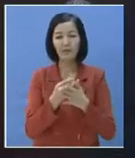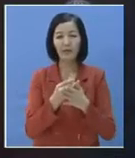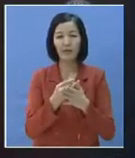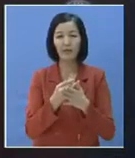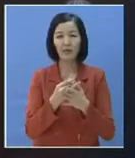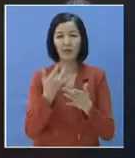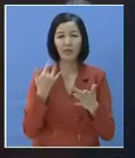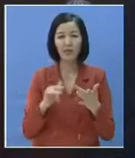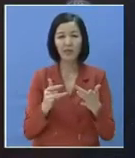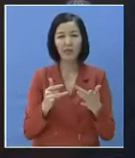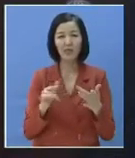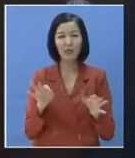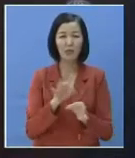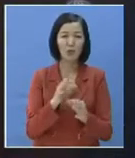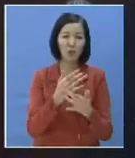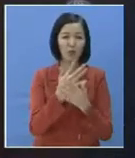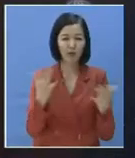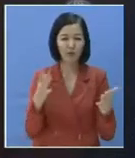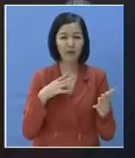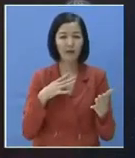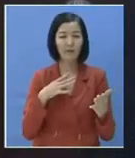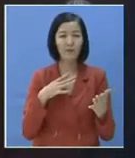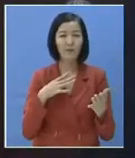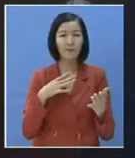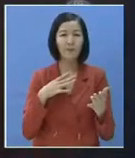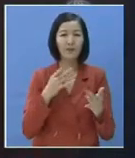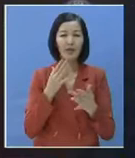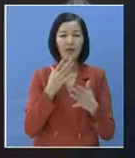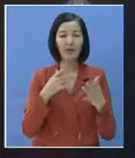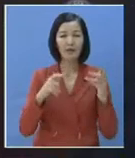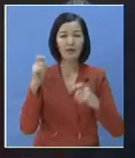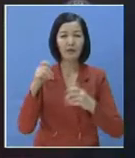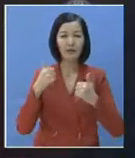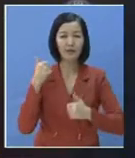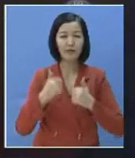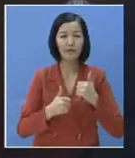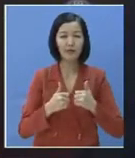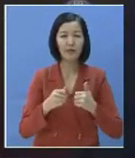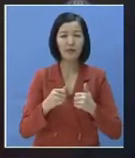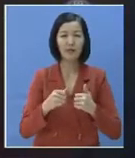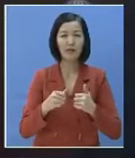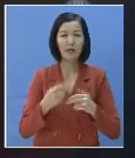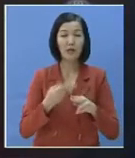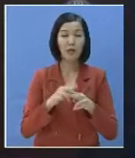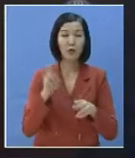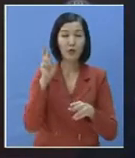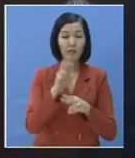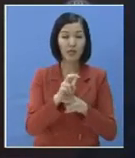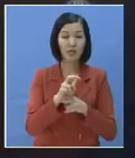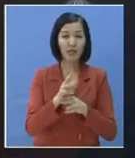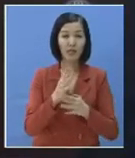инструментах. Одним из условий этого этнофестиваля это те страны, которые к нам сюда приедут, они